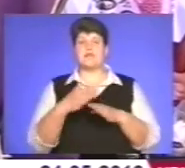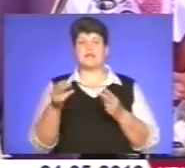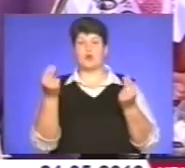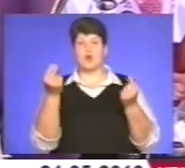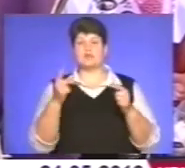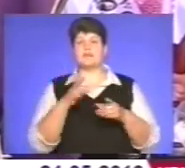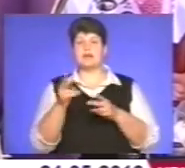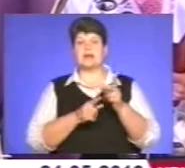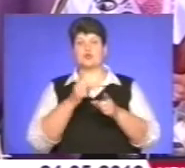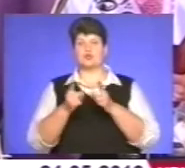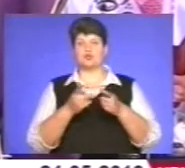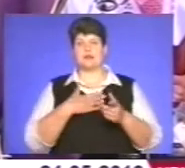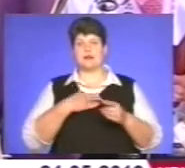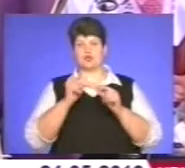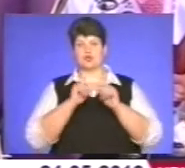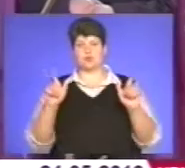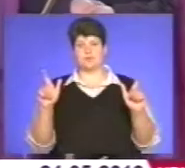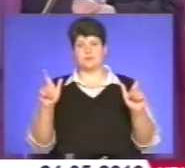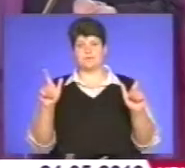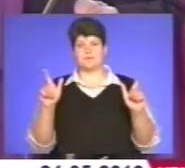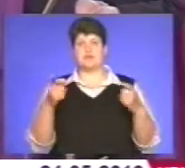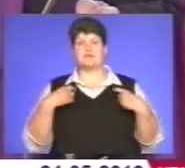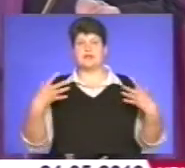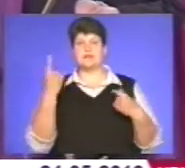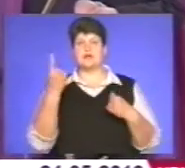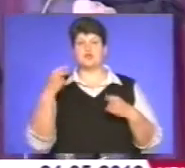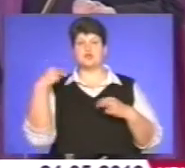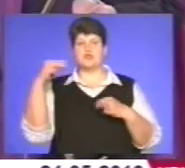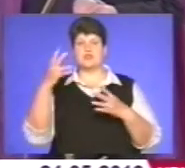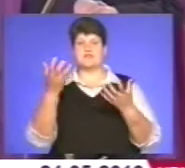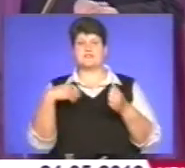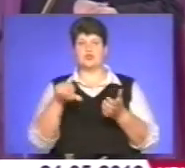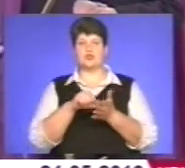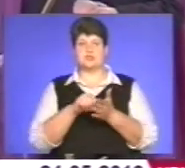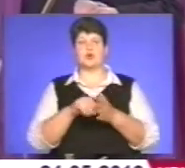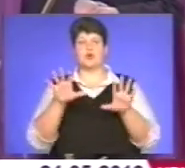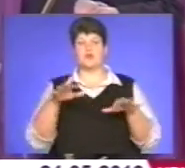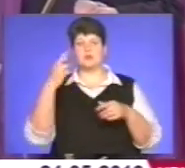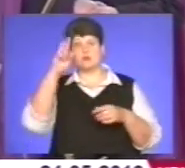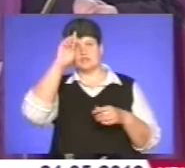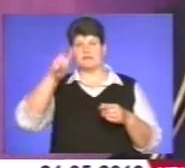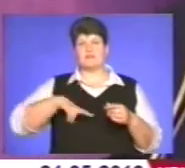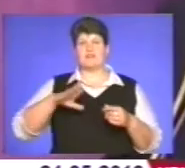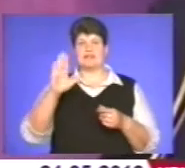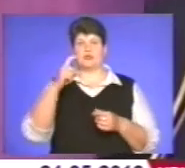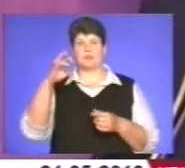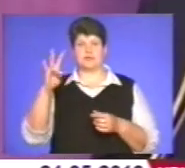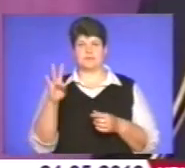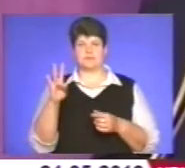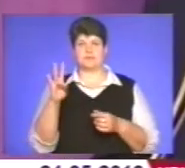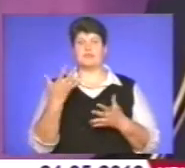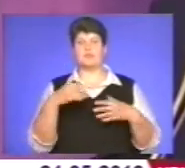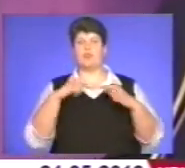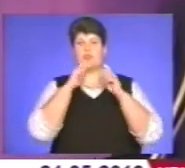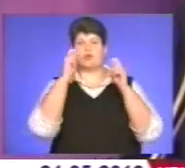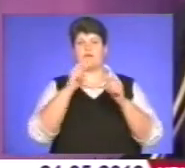на реконструкцію нашої школи. У святі першого дзвоника взяв участь голова облдержадміністрації Валентин Хоптян. Він